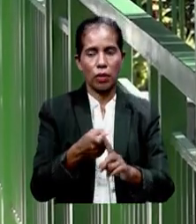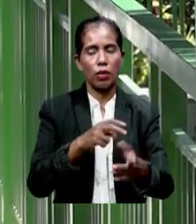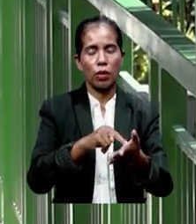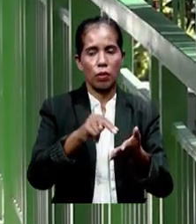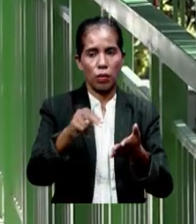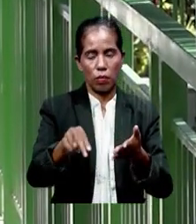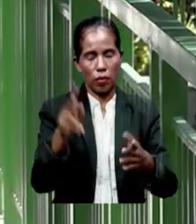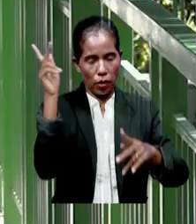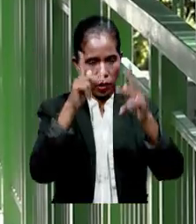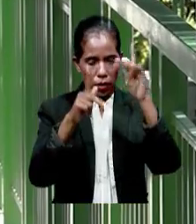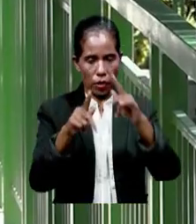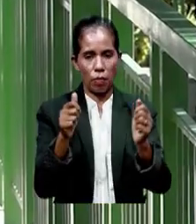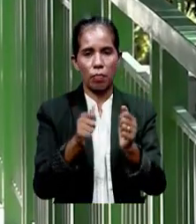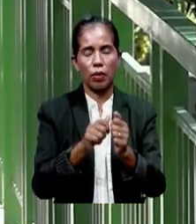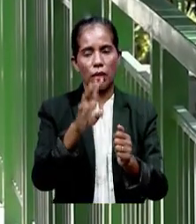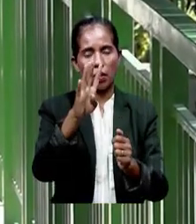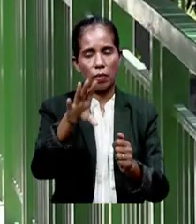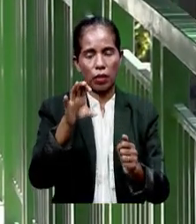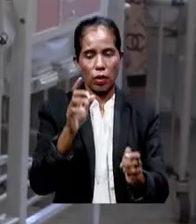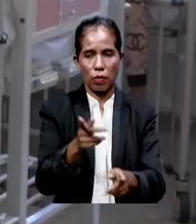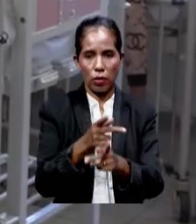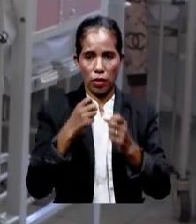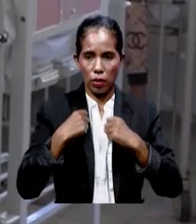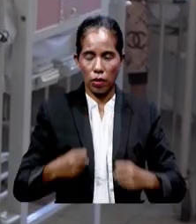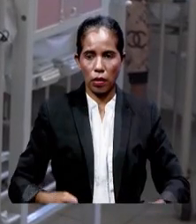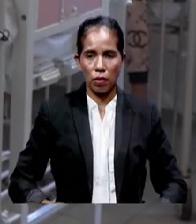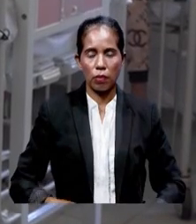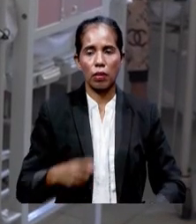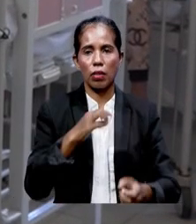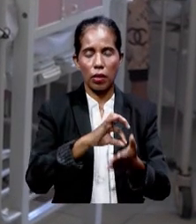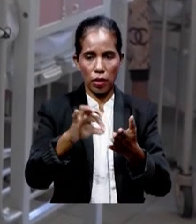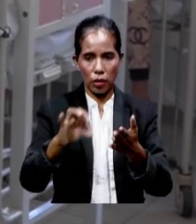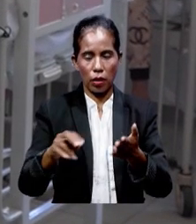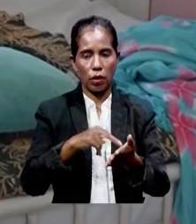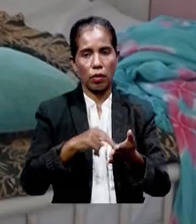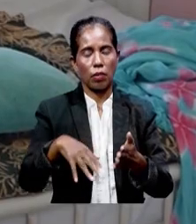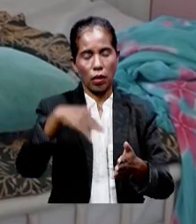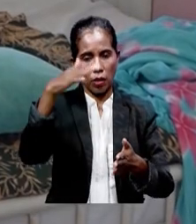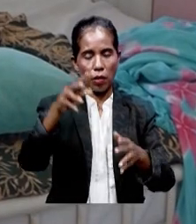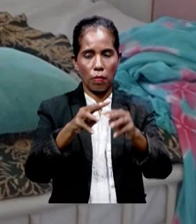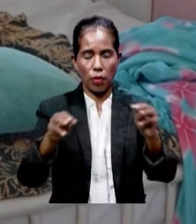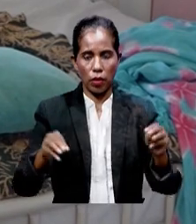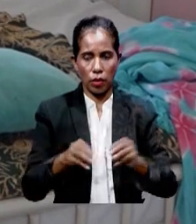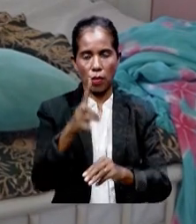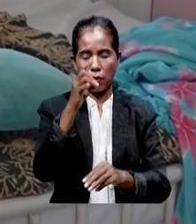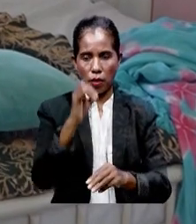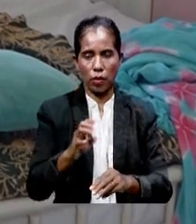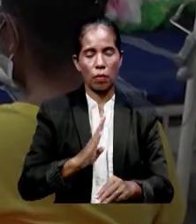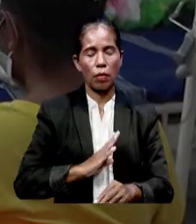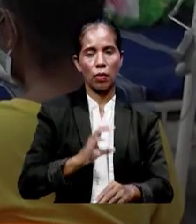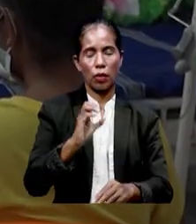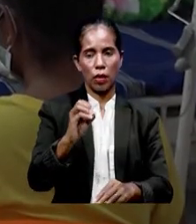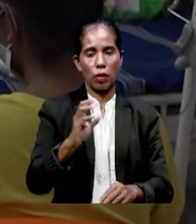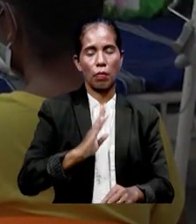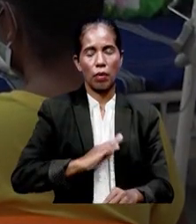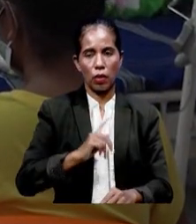caso dengue atus hat resin nebe cuidado saúde primária resista. Número asliu ia município dili, Bobonaru,